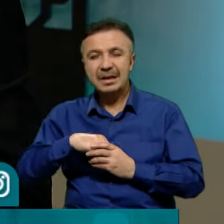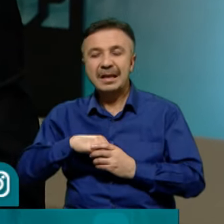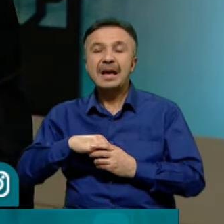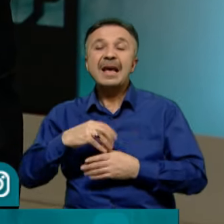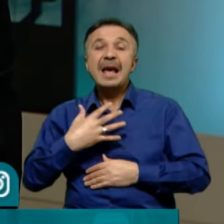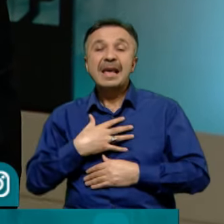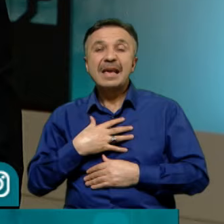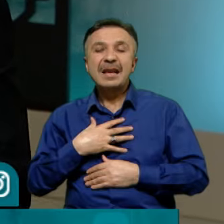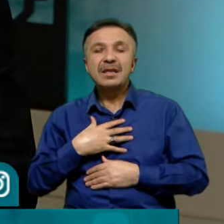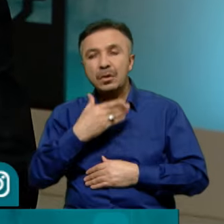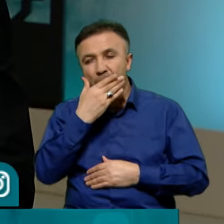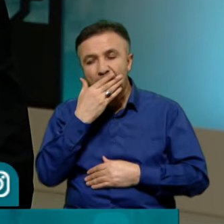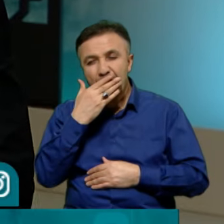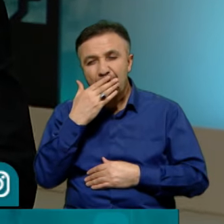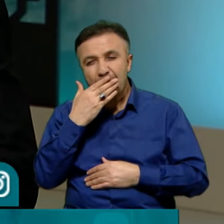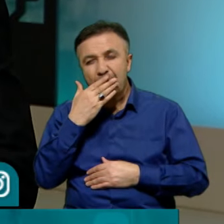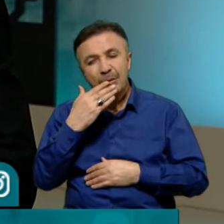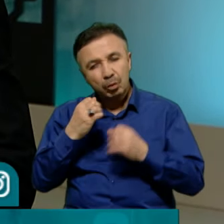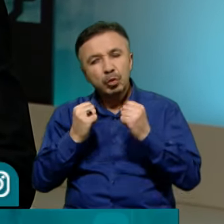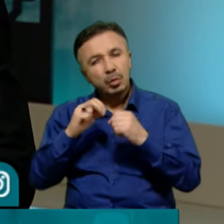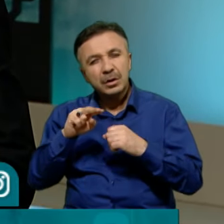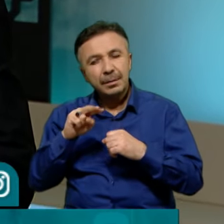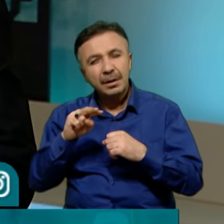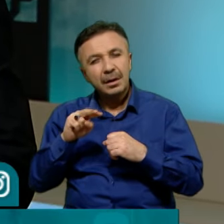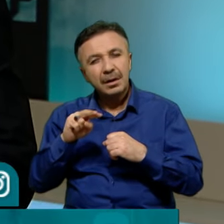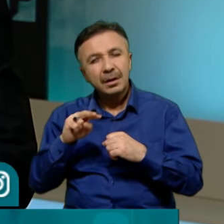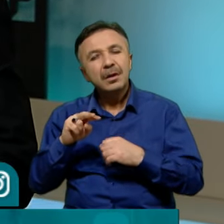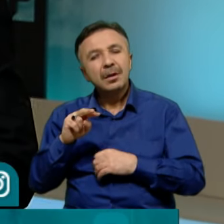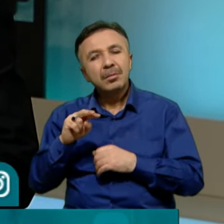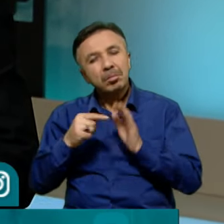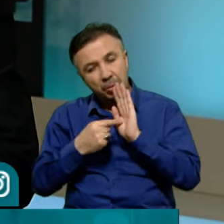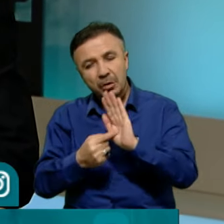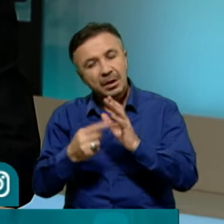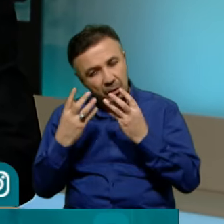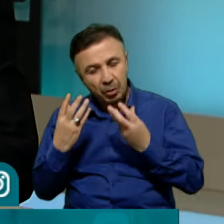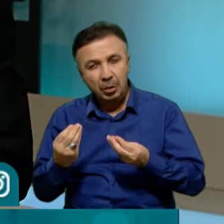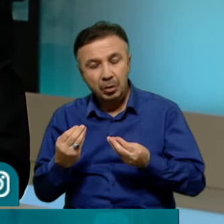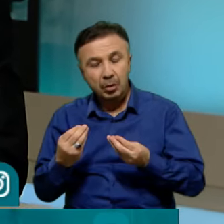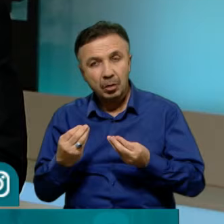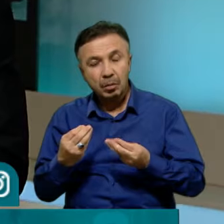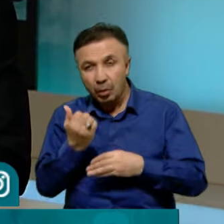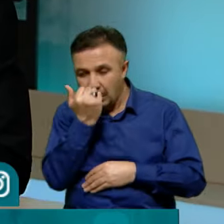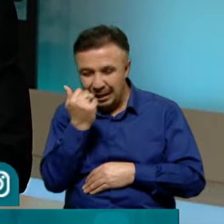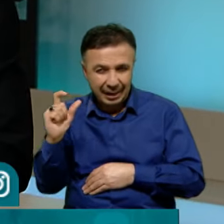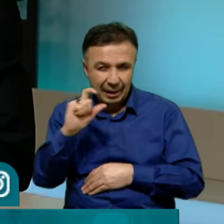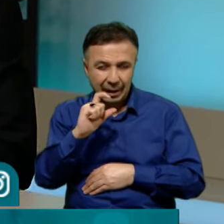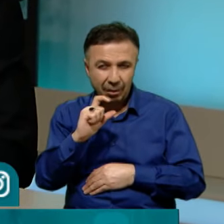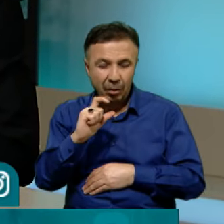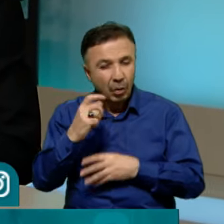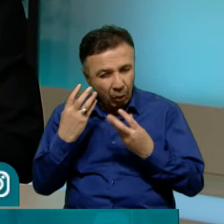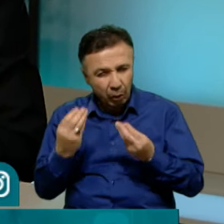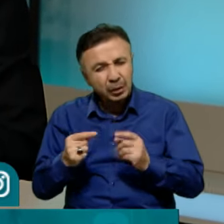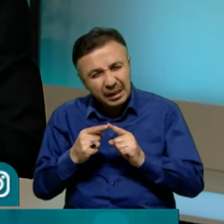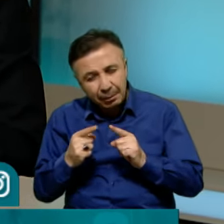olarak gösterirse onda bir sakınca yok. Ama o an meydana geldiği andan itibaren artık oruç tutmaz,